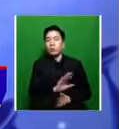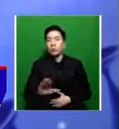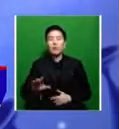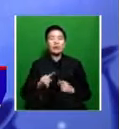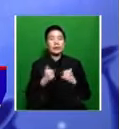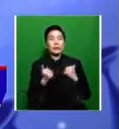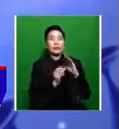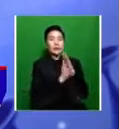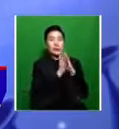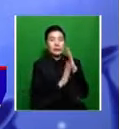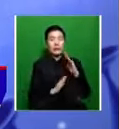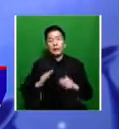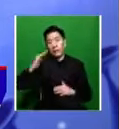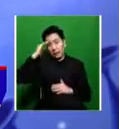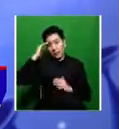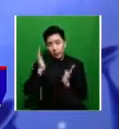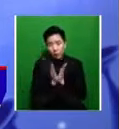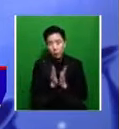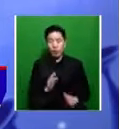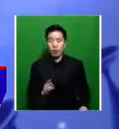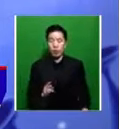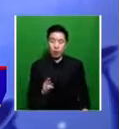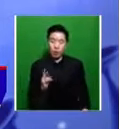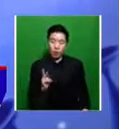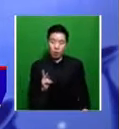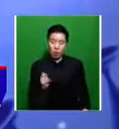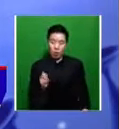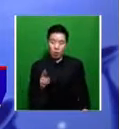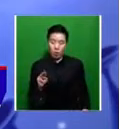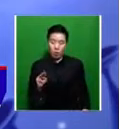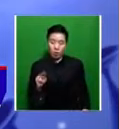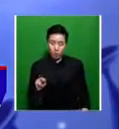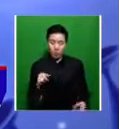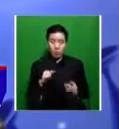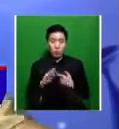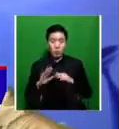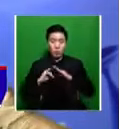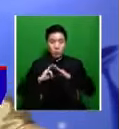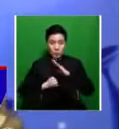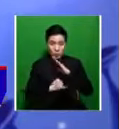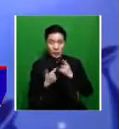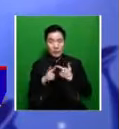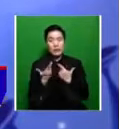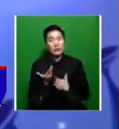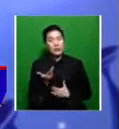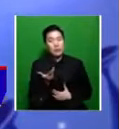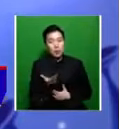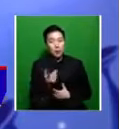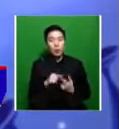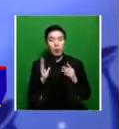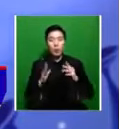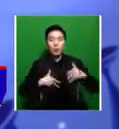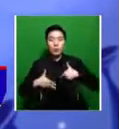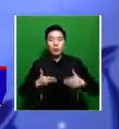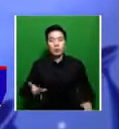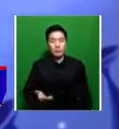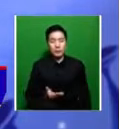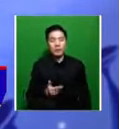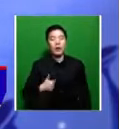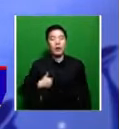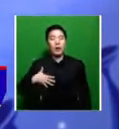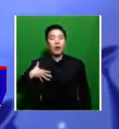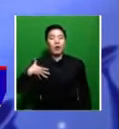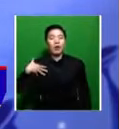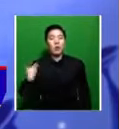องถิ่นตำรวจกอรมนจังหวัดนะคะซึ่งก็ขอให้พี่น้องประชาชนสบายใจ